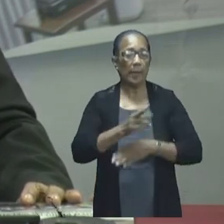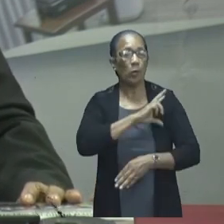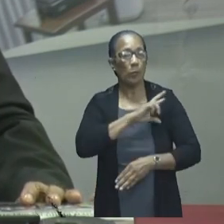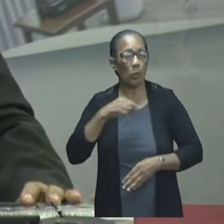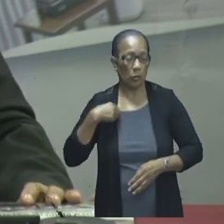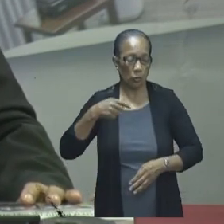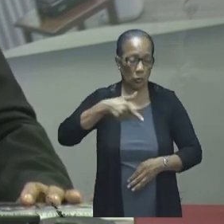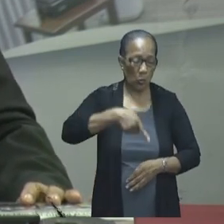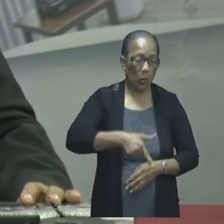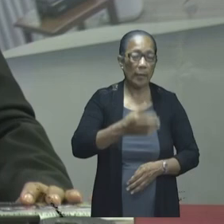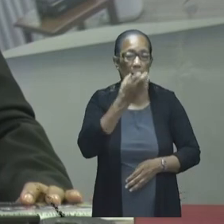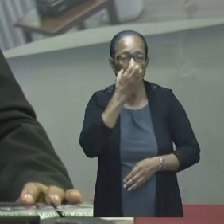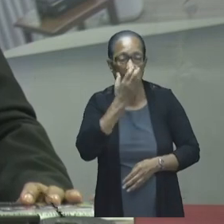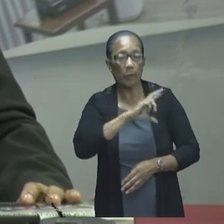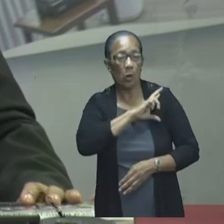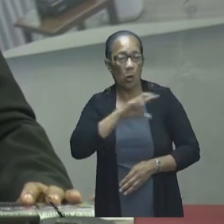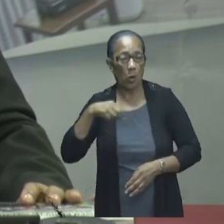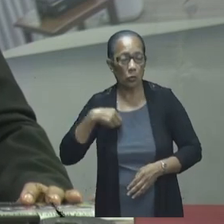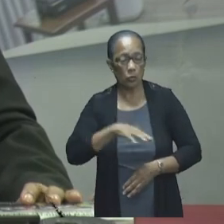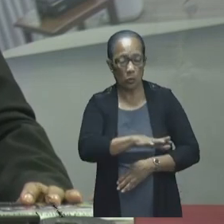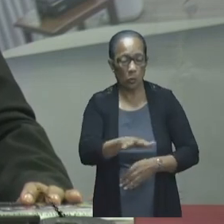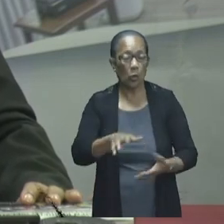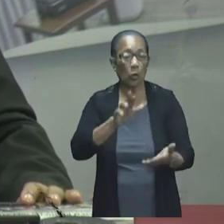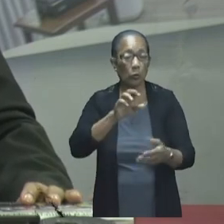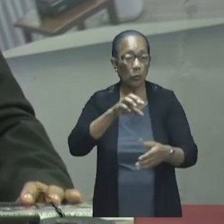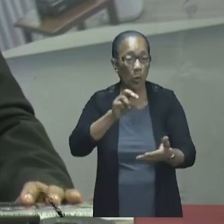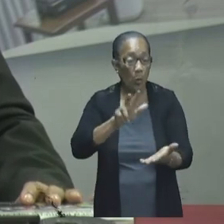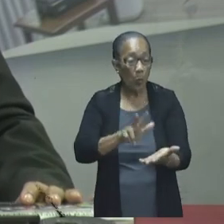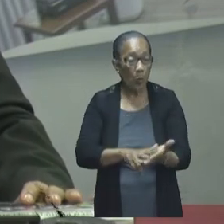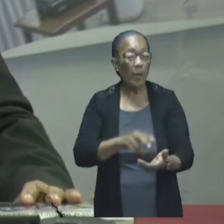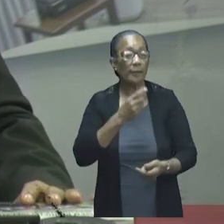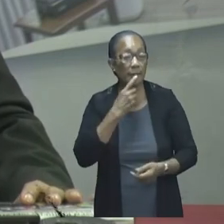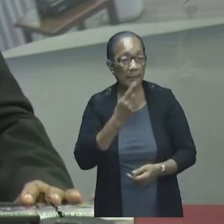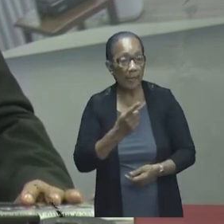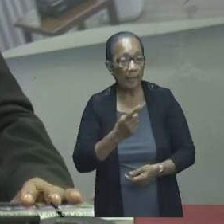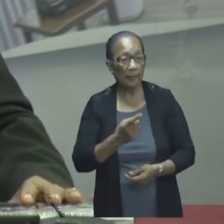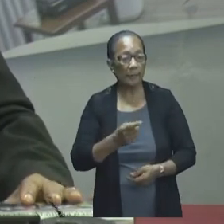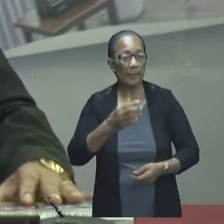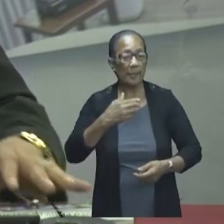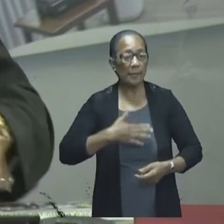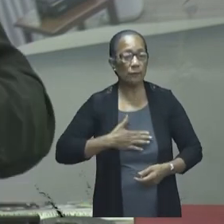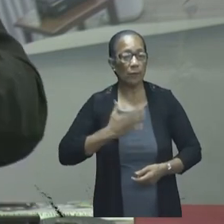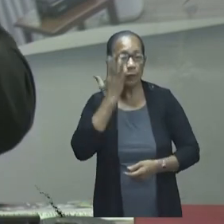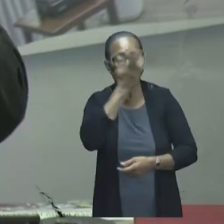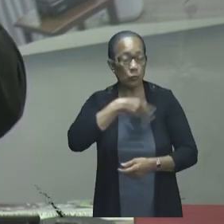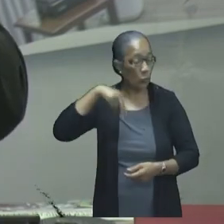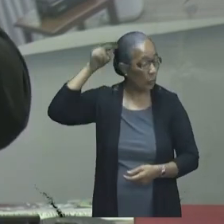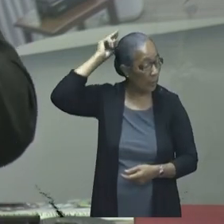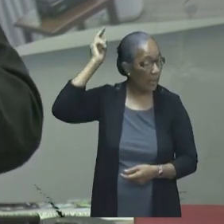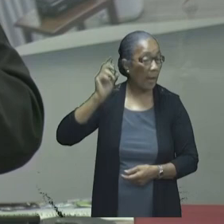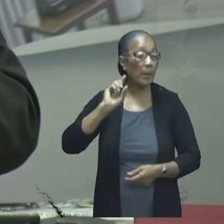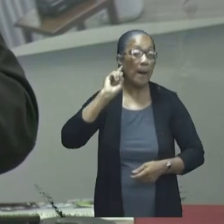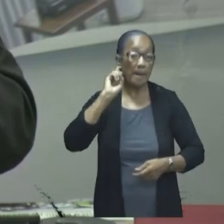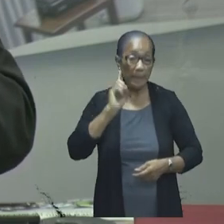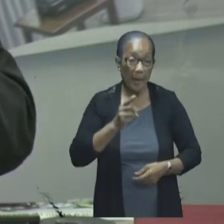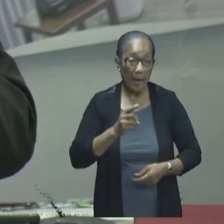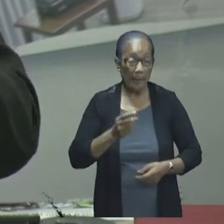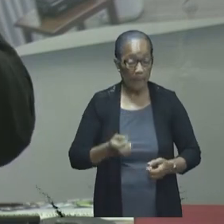onze grondwet zegt de natuurlijke hulpbronnen behoren de natie toe maar natuurlijk al bij de exploitatie